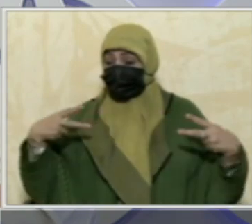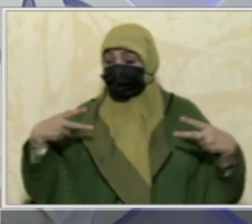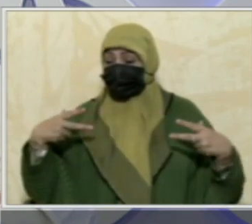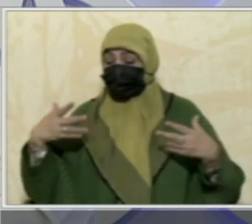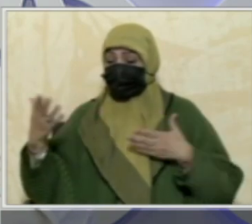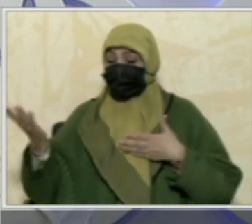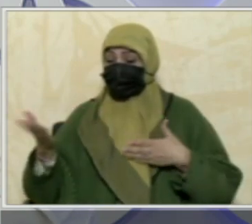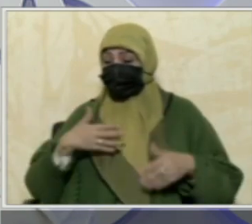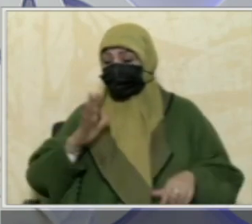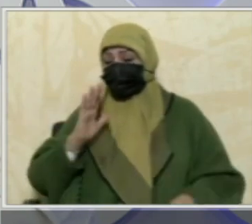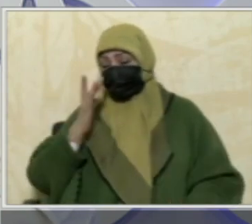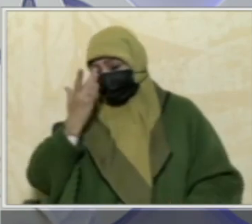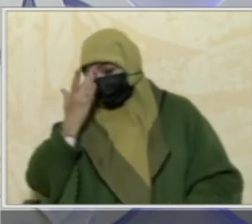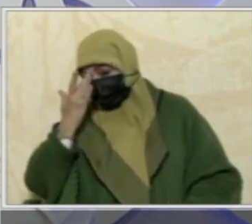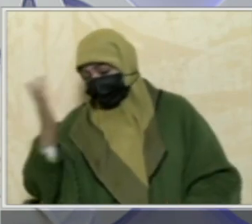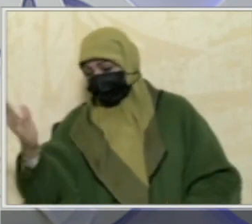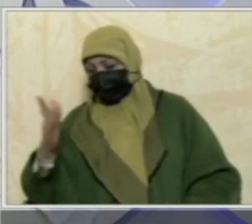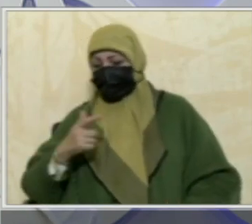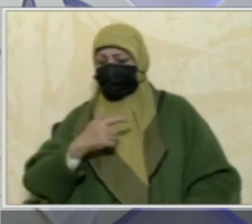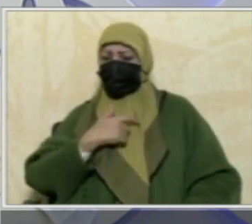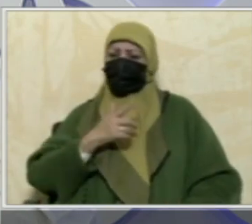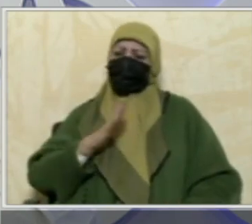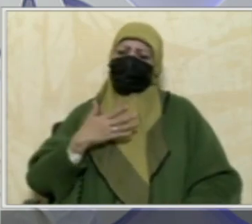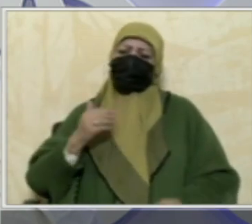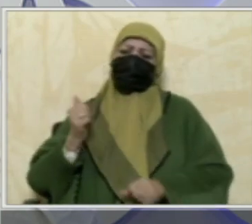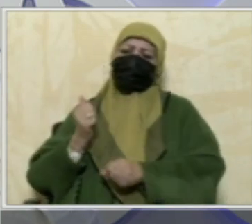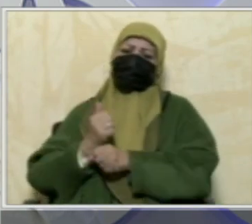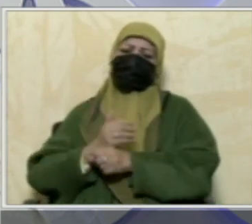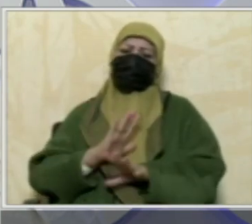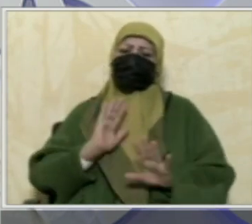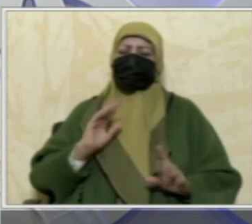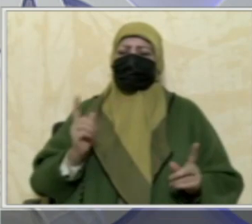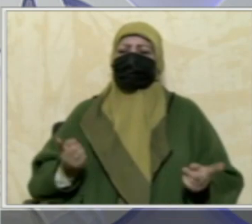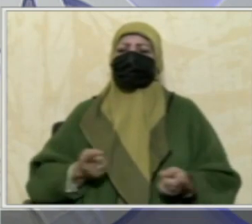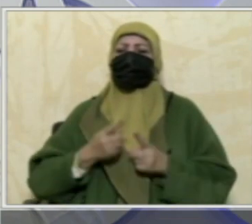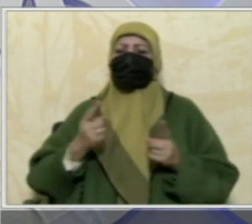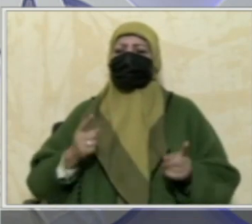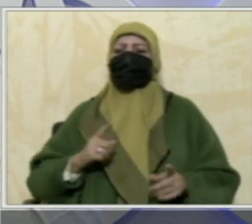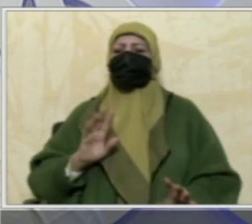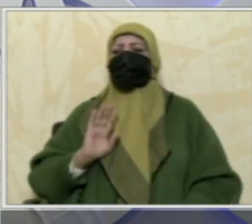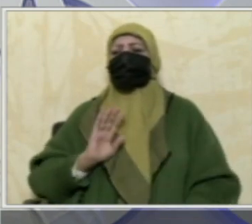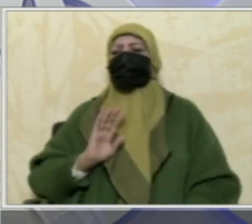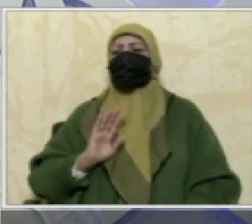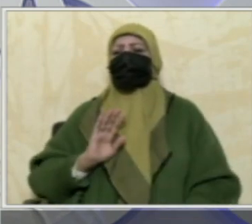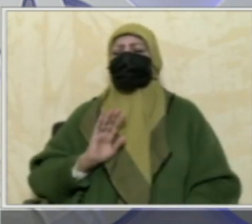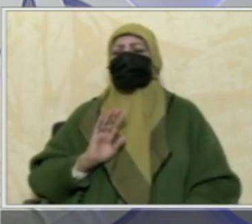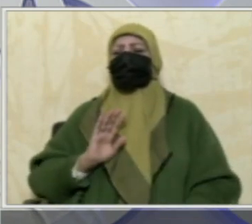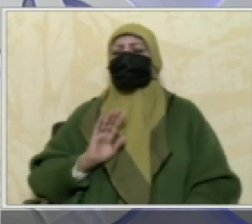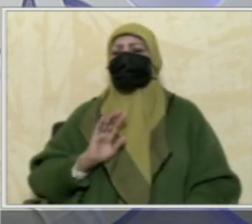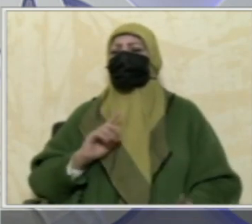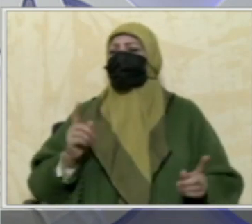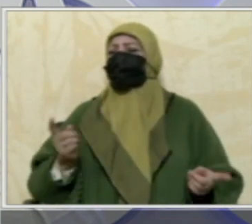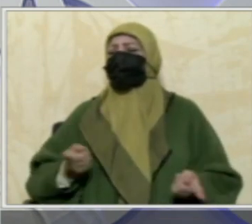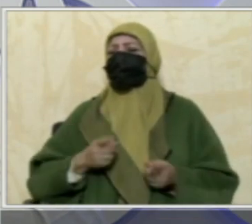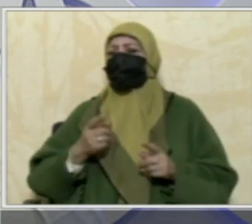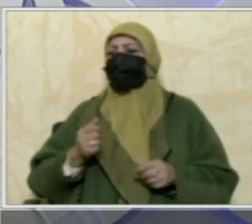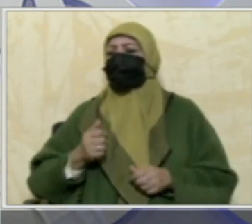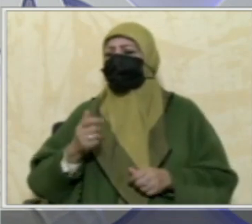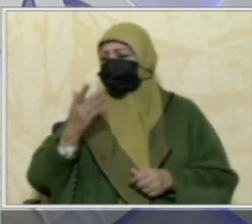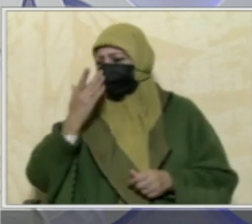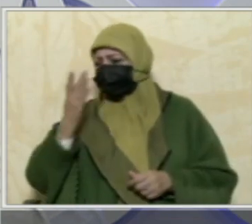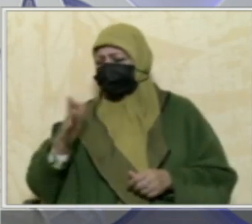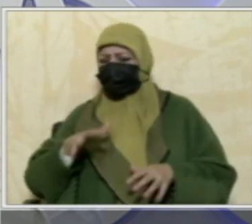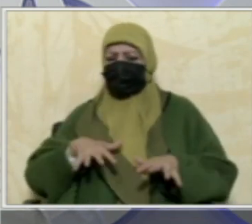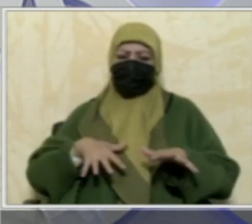فلا يعني فلا اعتقد ان فيها شيئا لان الجهل يتكلموا العلماء على تحريم اخذ الاجره